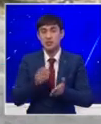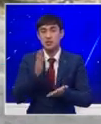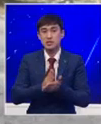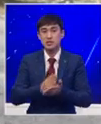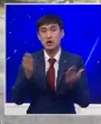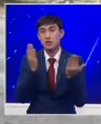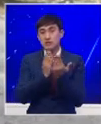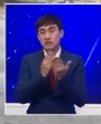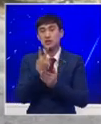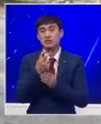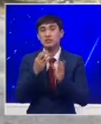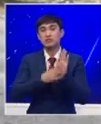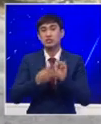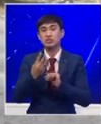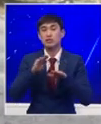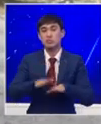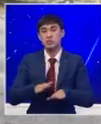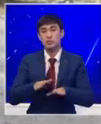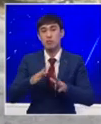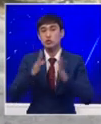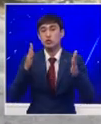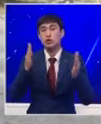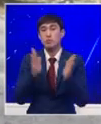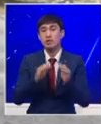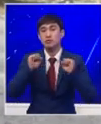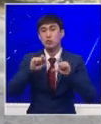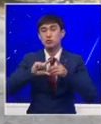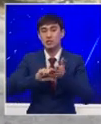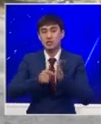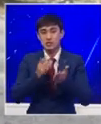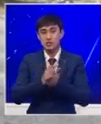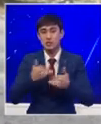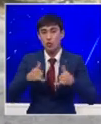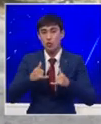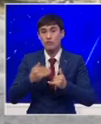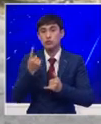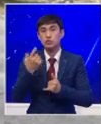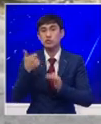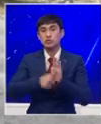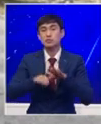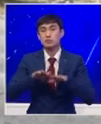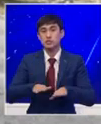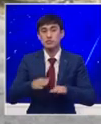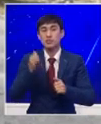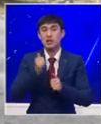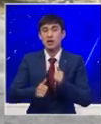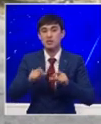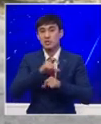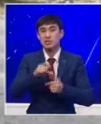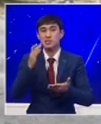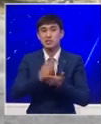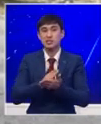актовый зал на 294 места большой и малый спортивные залы столовая на 160 мест на каждом этаже